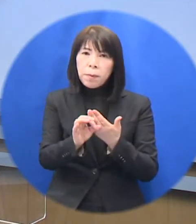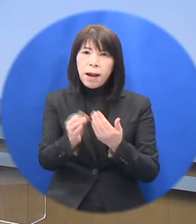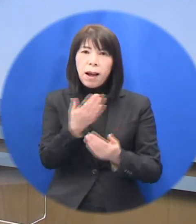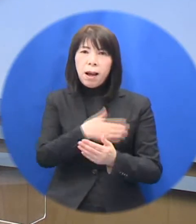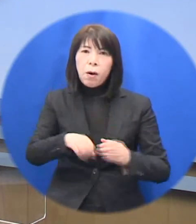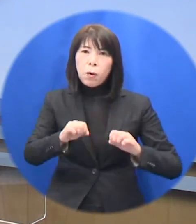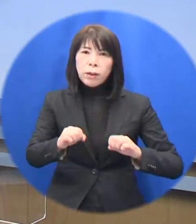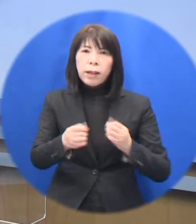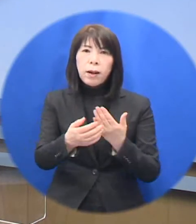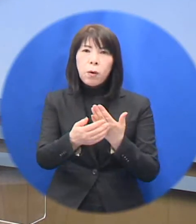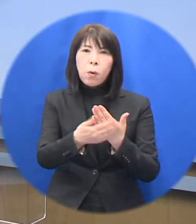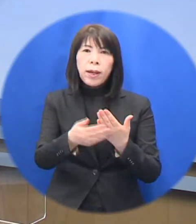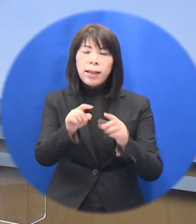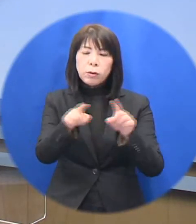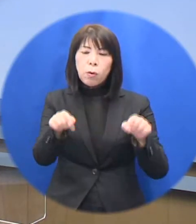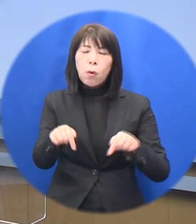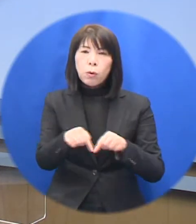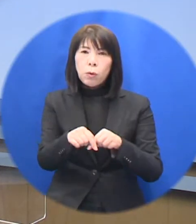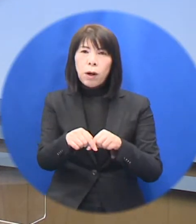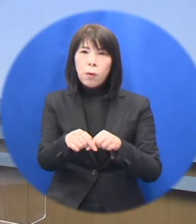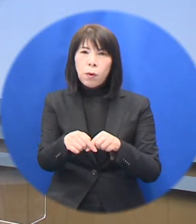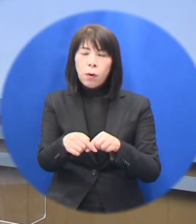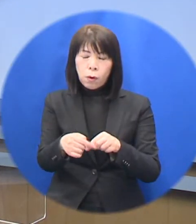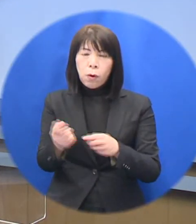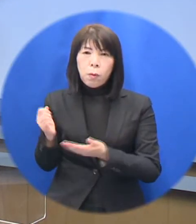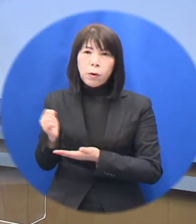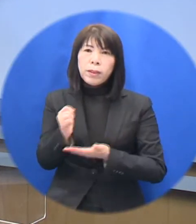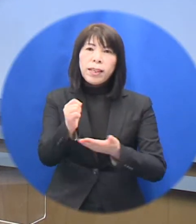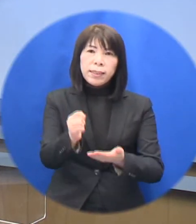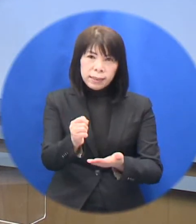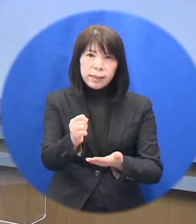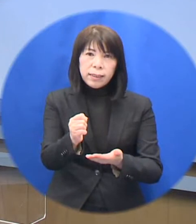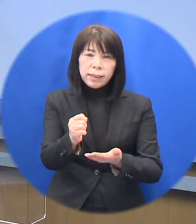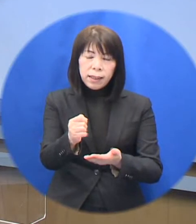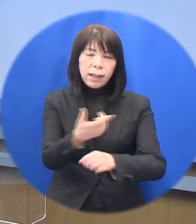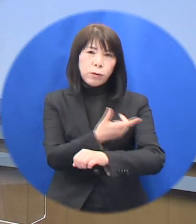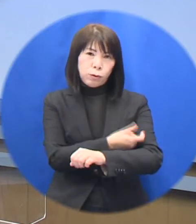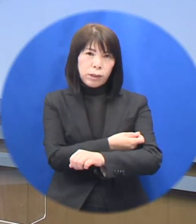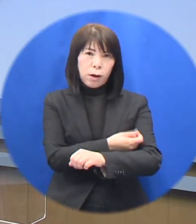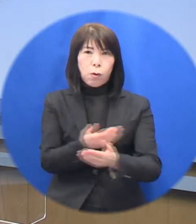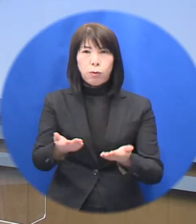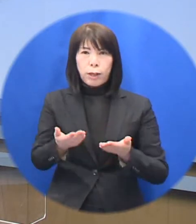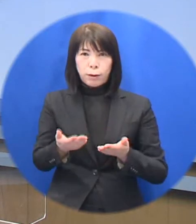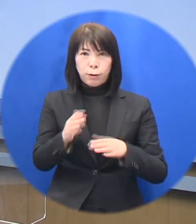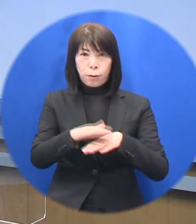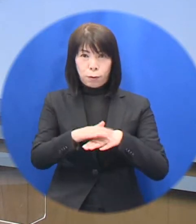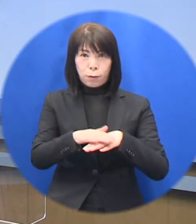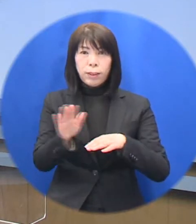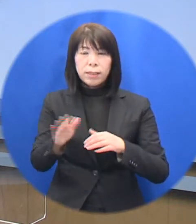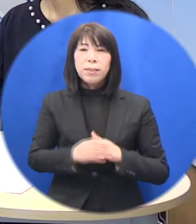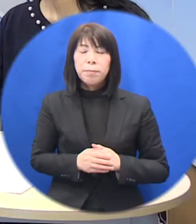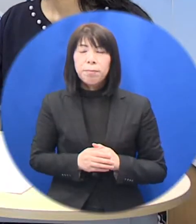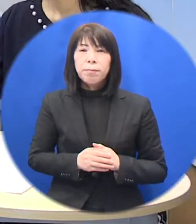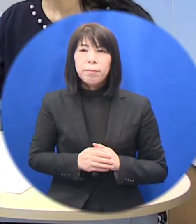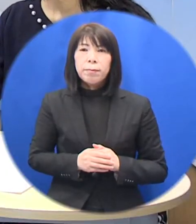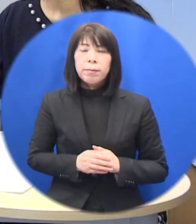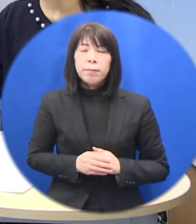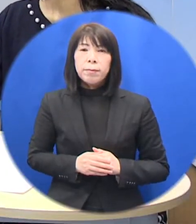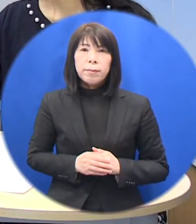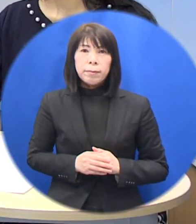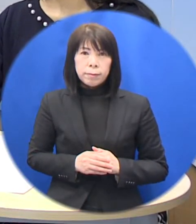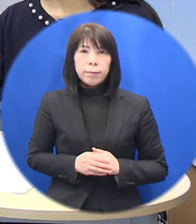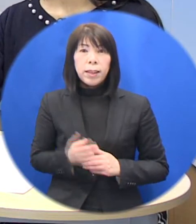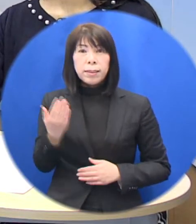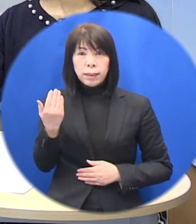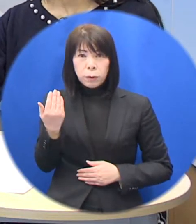ですね、それを一緒に持ってきていただいて、実際に受けていただくような形になります。 そういった流れで行われるんですね、